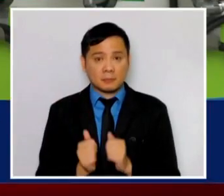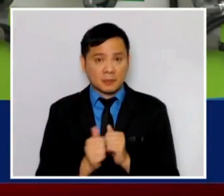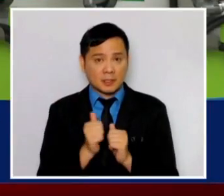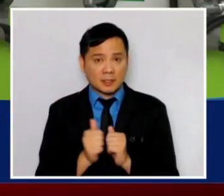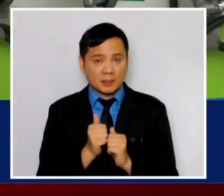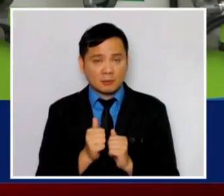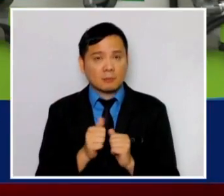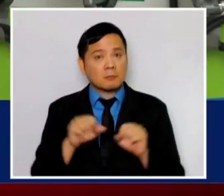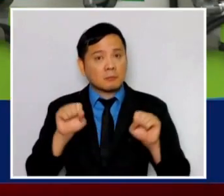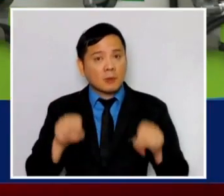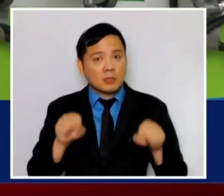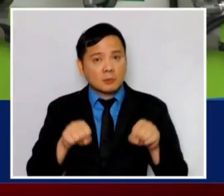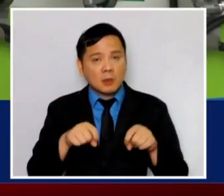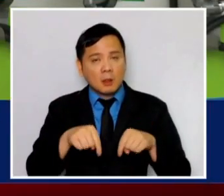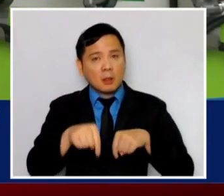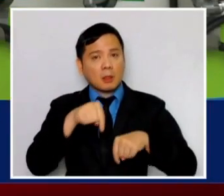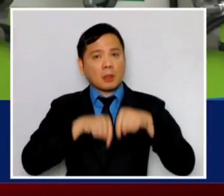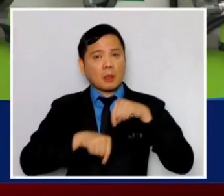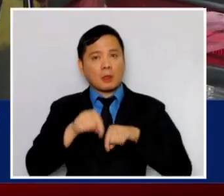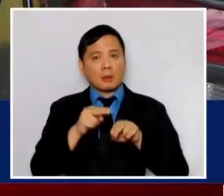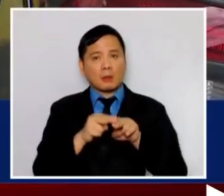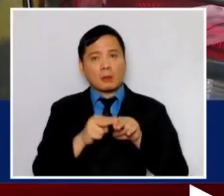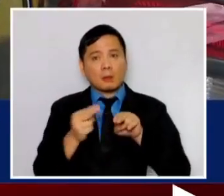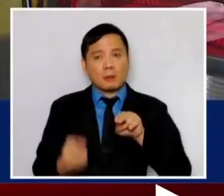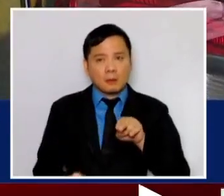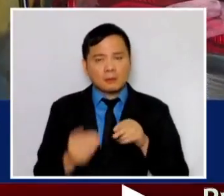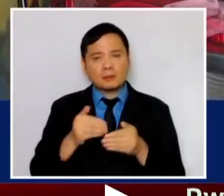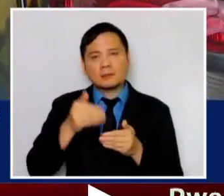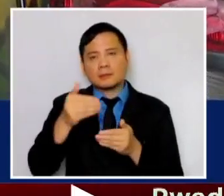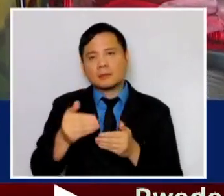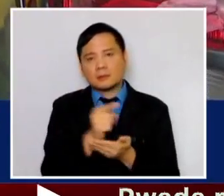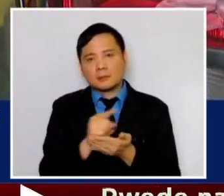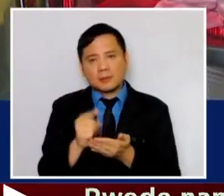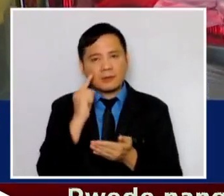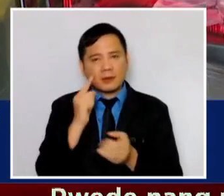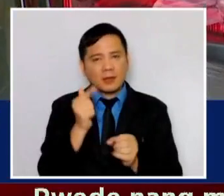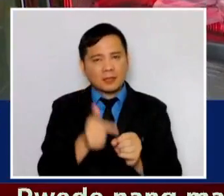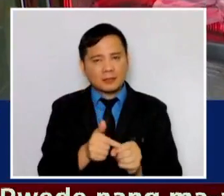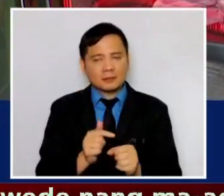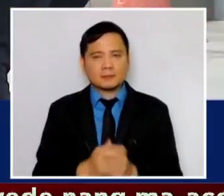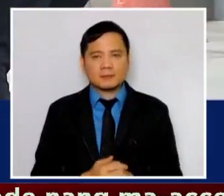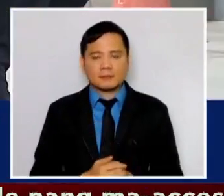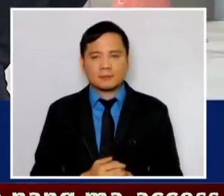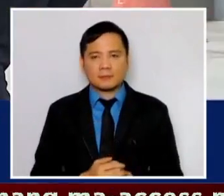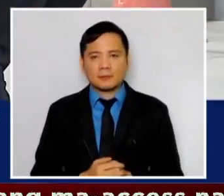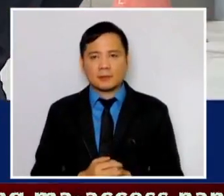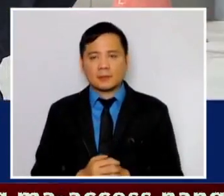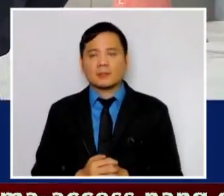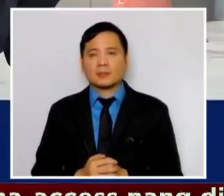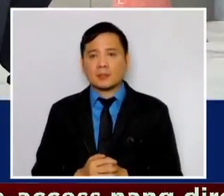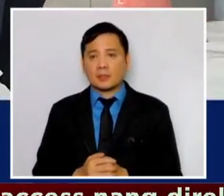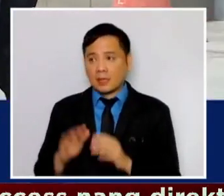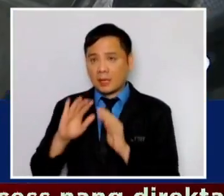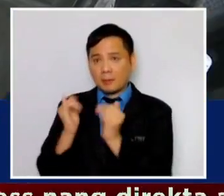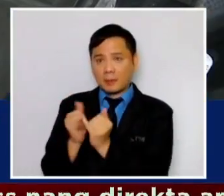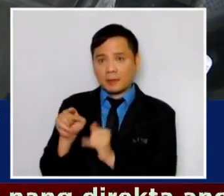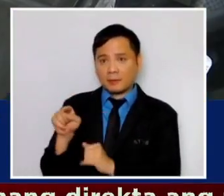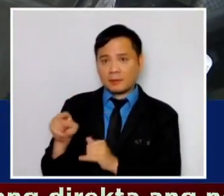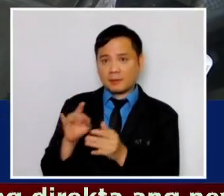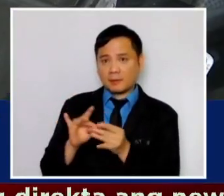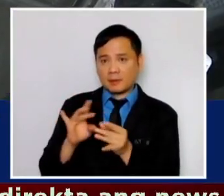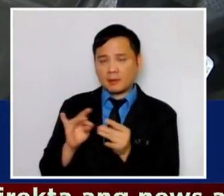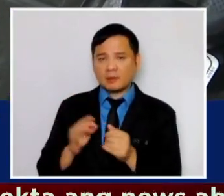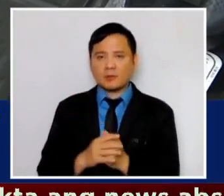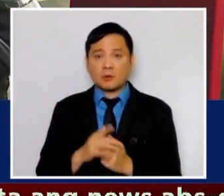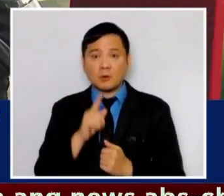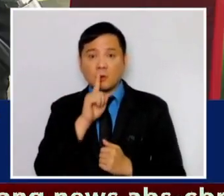big-time rollback sa petrolyo sa susunod na linggo. Pero ayon sa may-ari ng Clean Fuel, baka hindi kasing laki ng